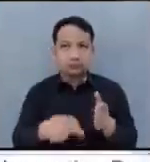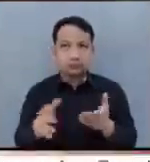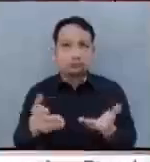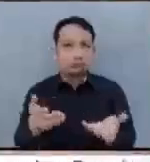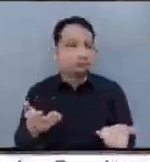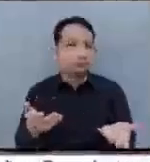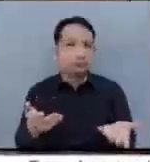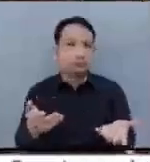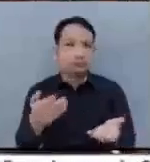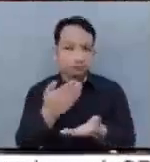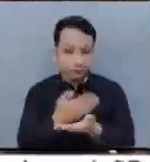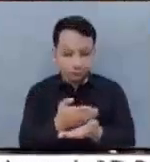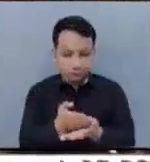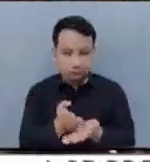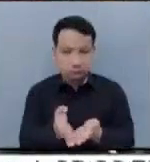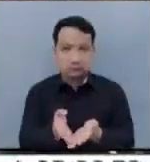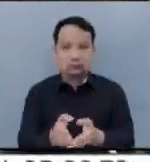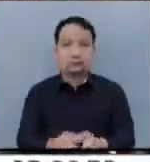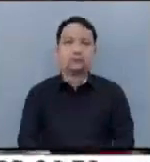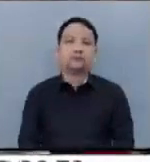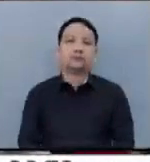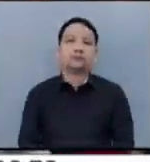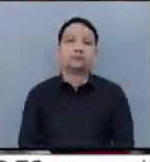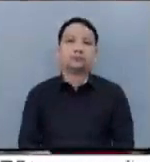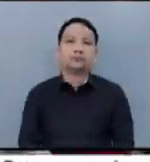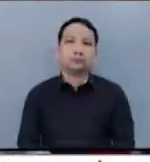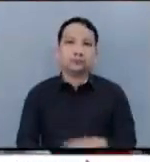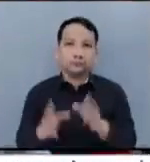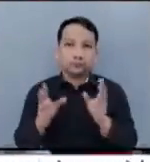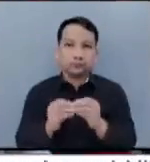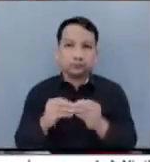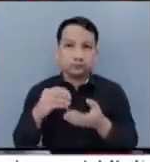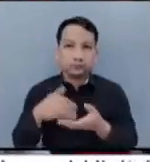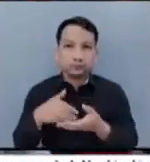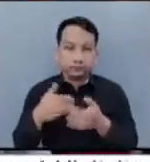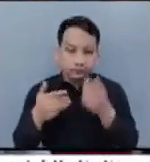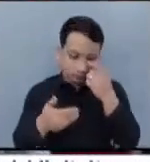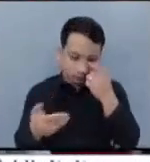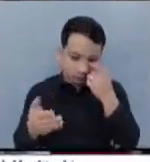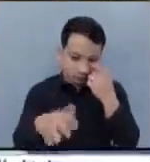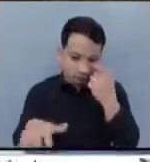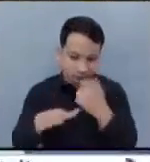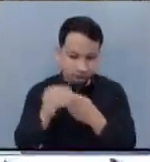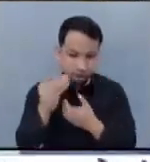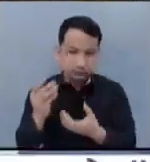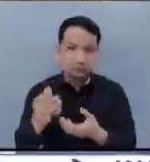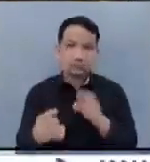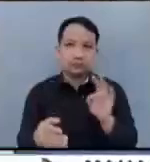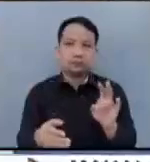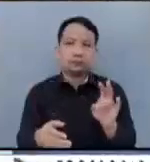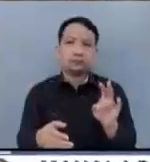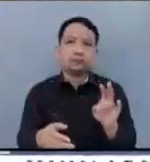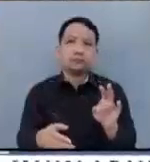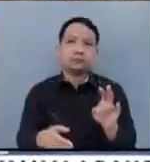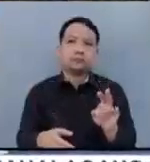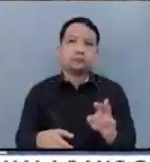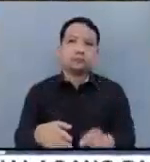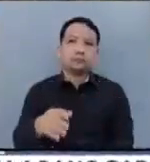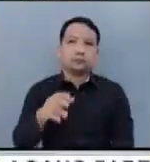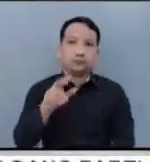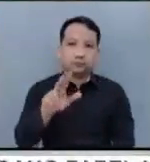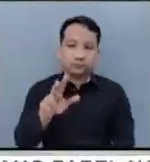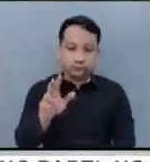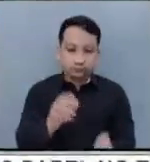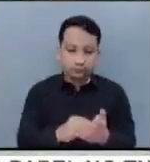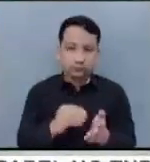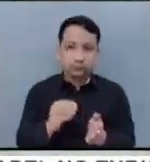mo. Sa pag-aaral ng social weather stations nitong Hunyo, lumabas na halos 3 milyong Pilipino ang